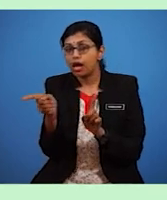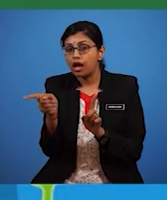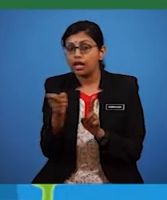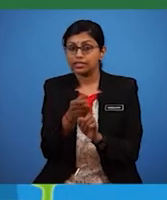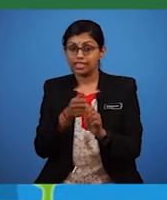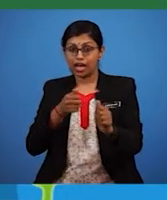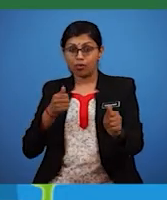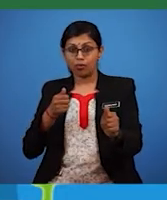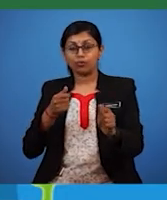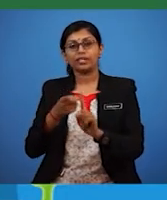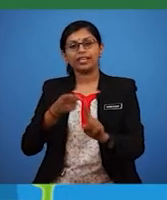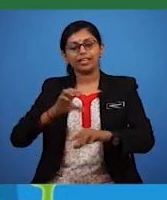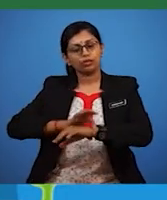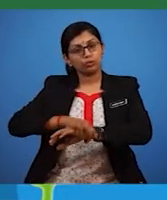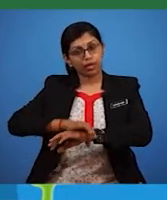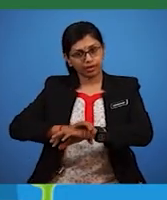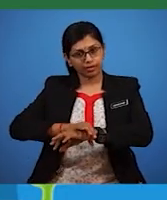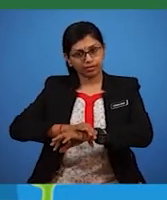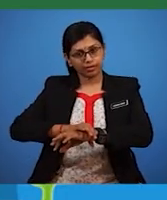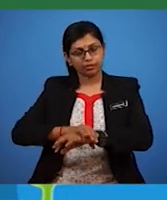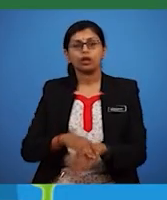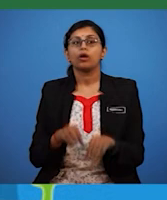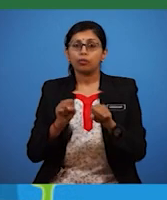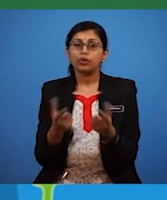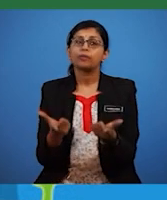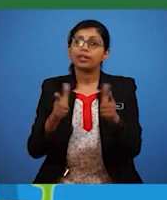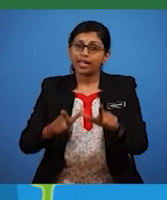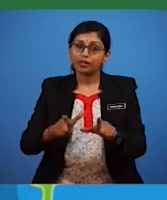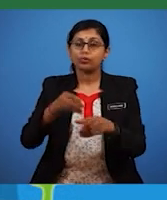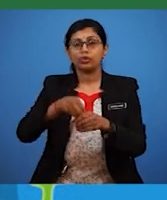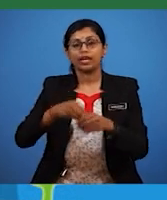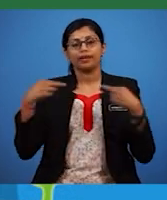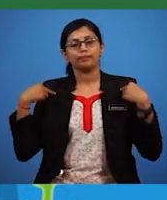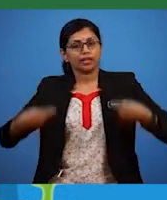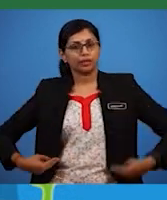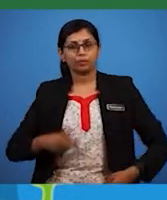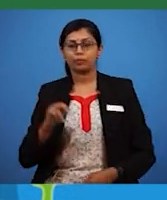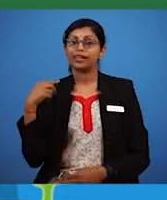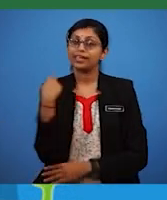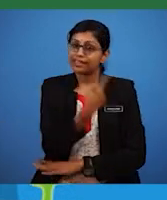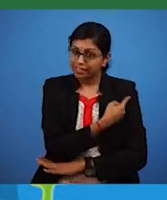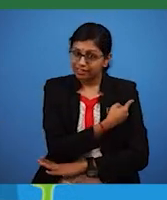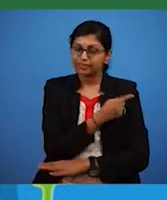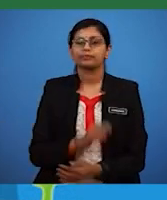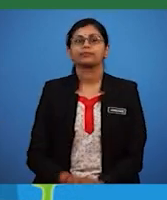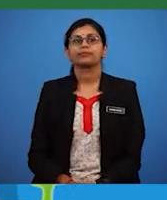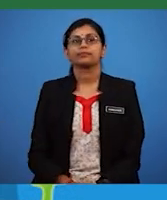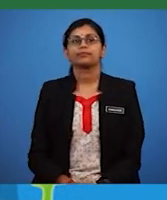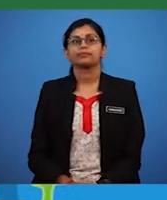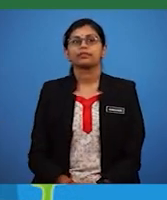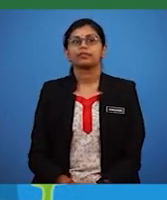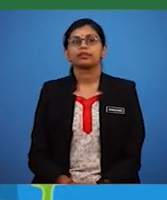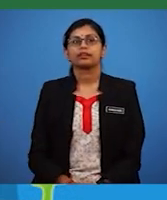tulang. Itulah yang boleh berlaku dalam kehidupan kita. Dan inilah